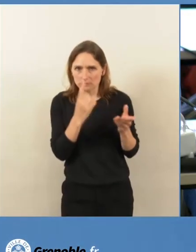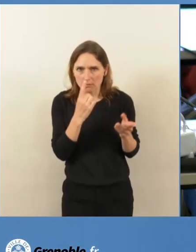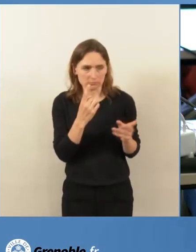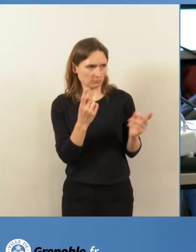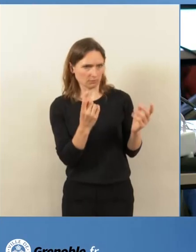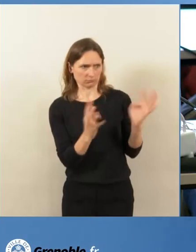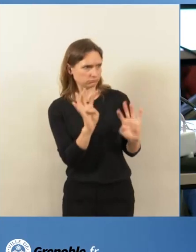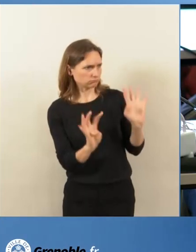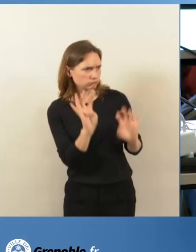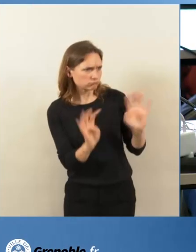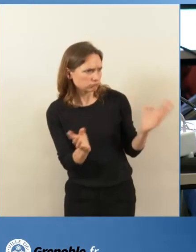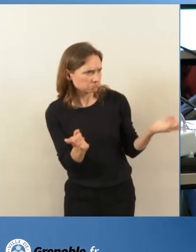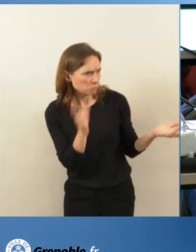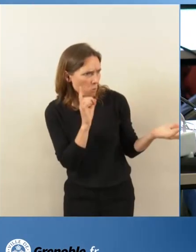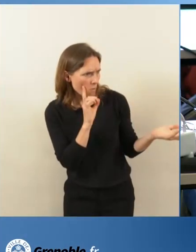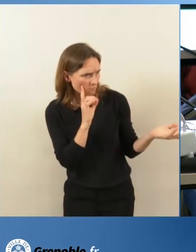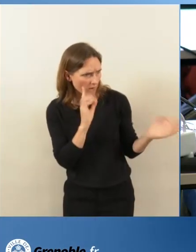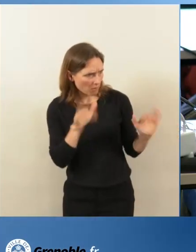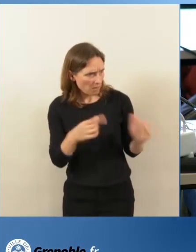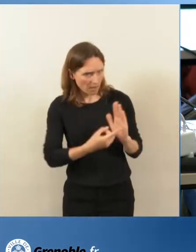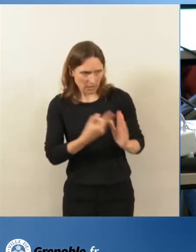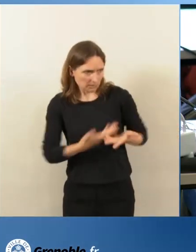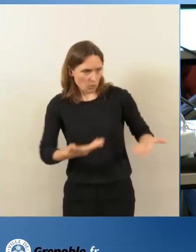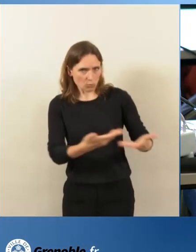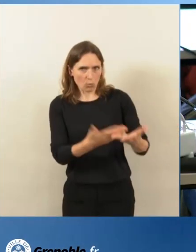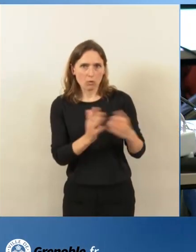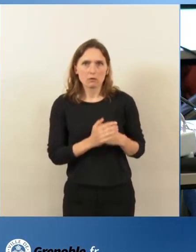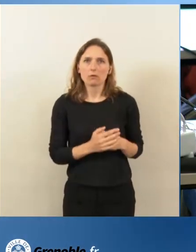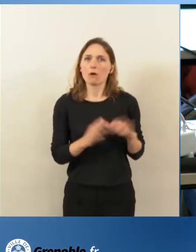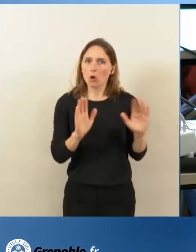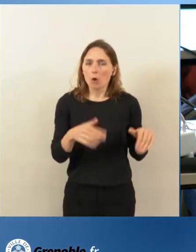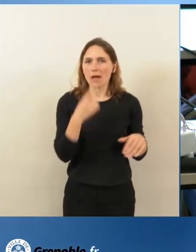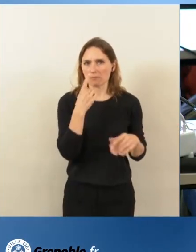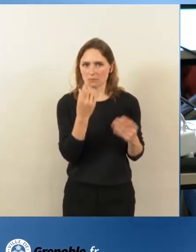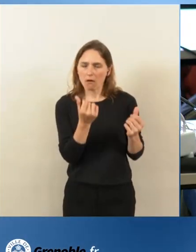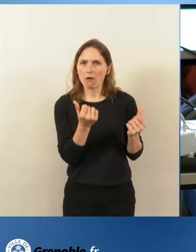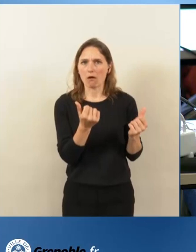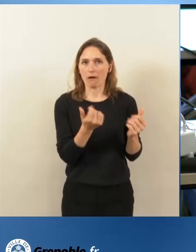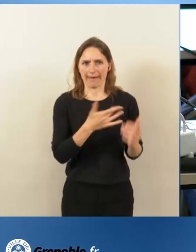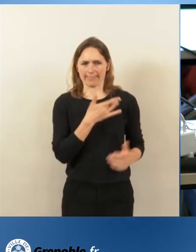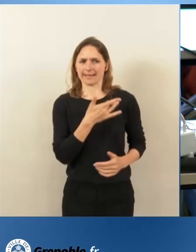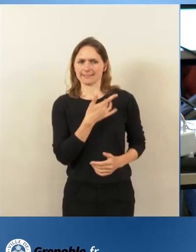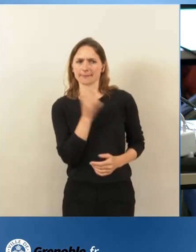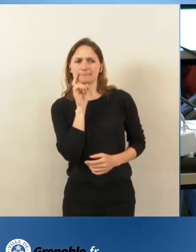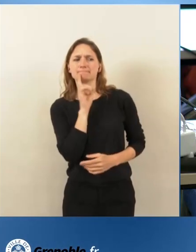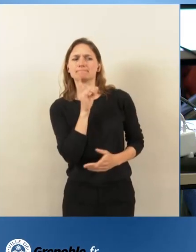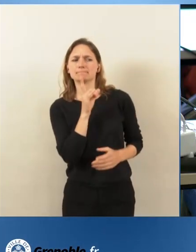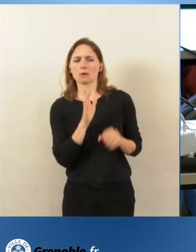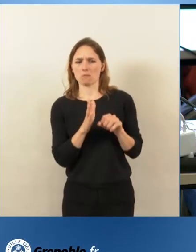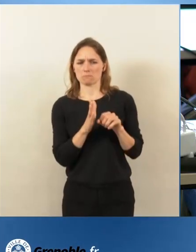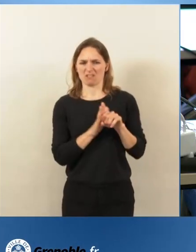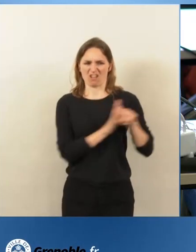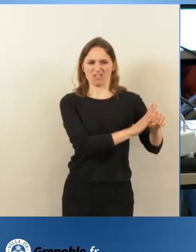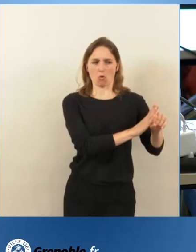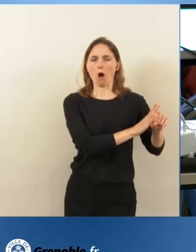que ça fait rire je rappelle quelques réalités et il est toujours de bon temps que les plus modérés s'écartent des plus radicaux et